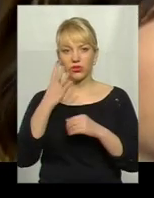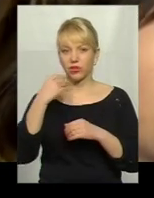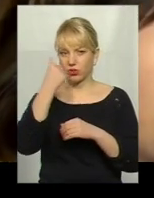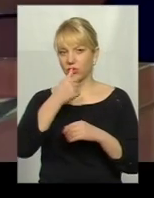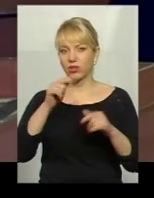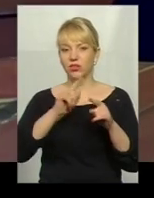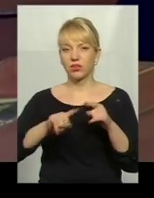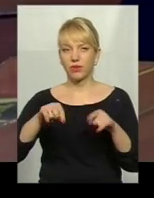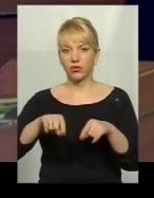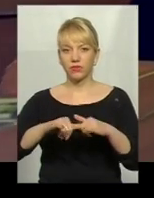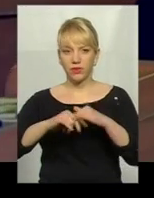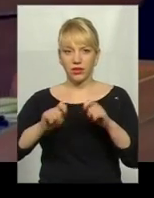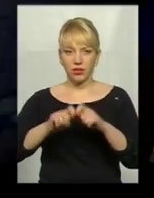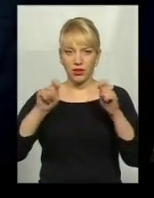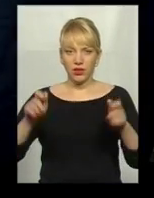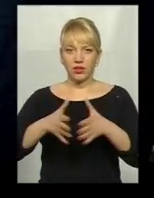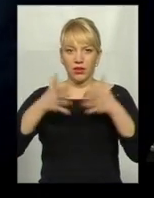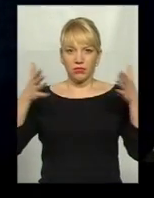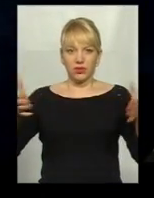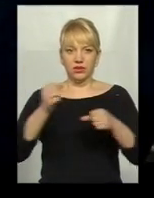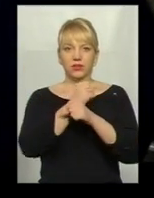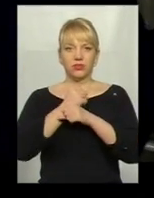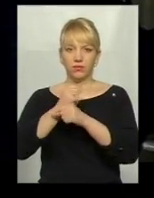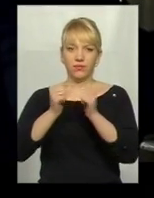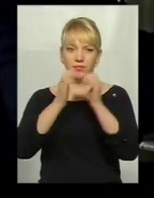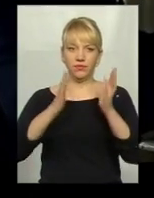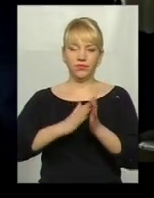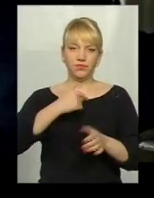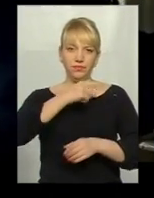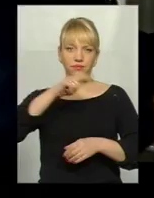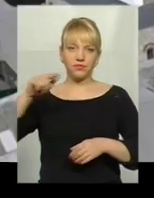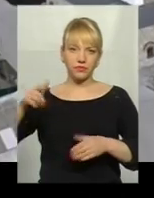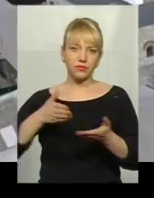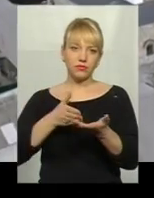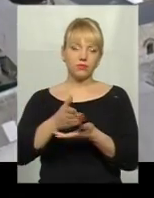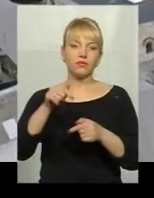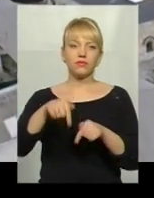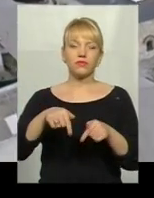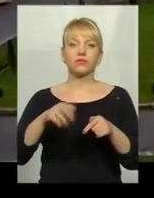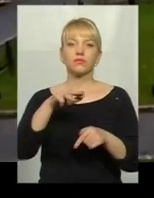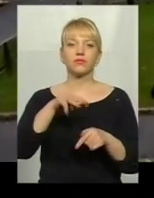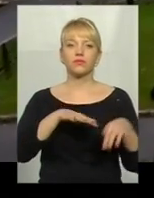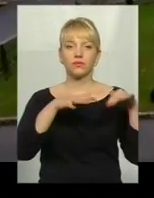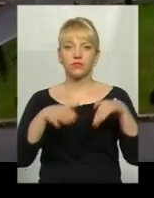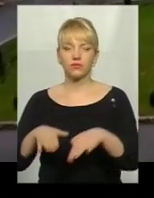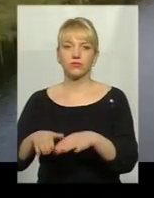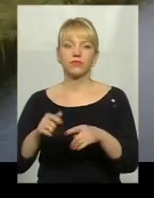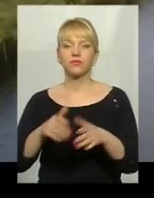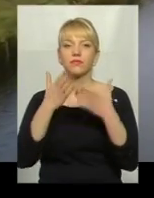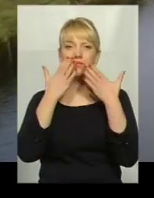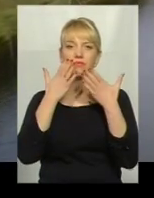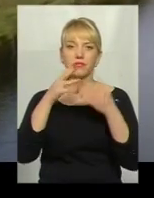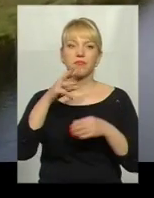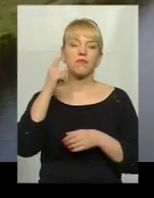Незабаром тут відкриється найбільший в Україні санаторний комплекс кардіологічного спрямування. Тут подільські товтри влітку пахнуть